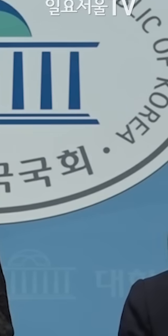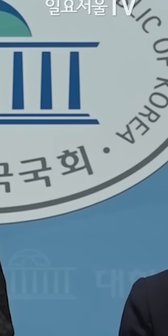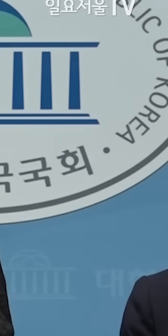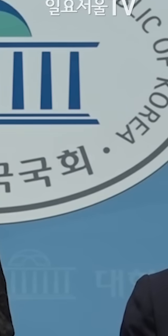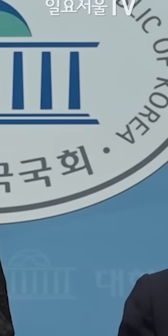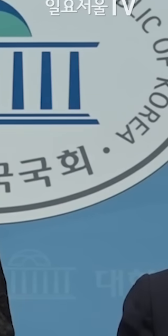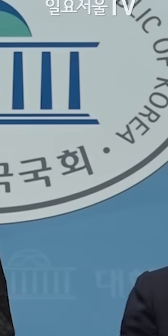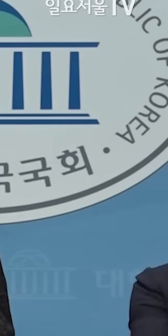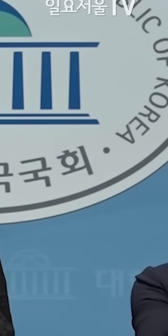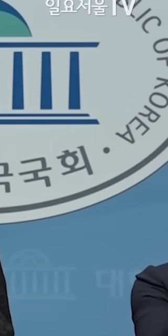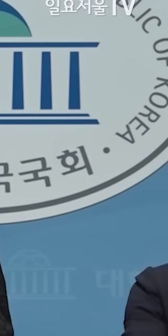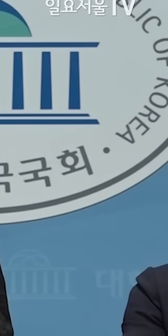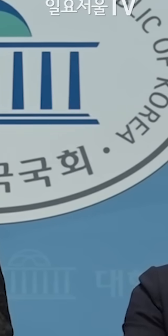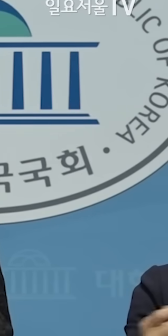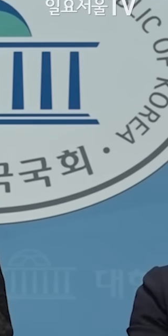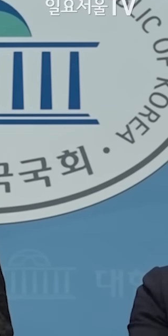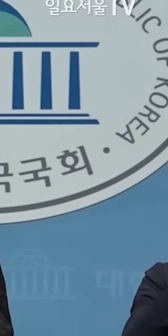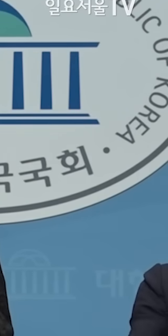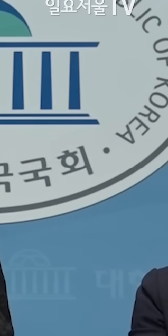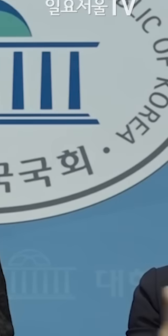이미 역사 앞의